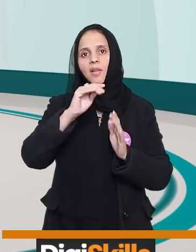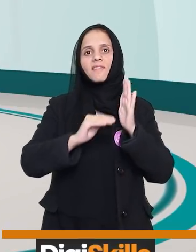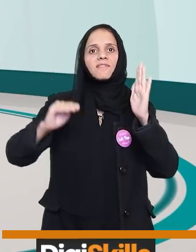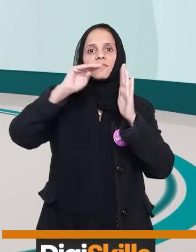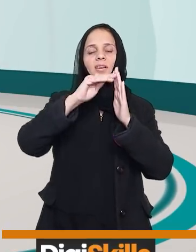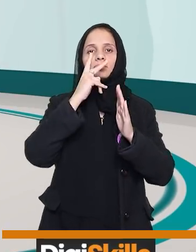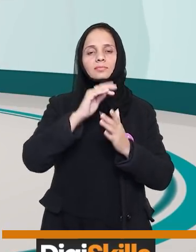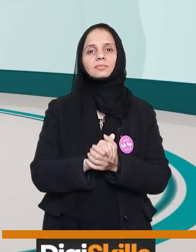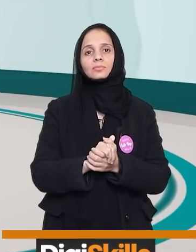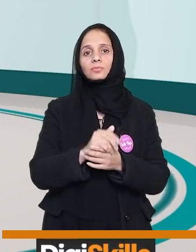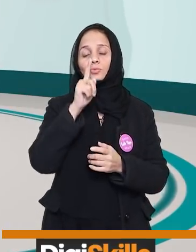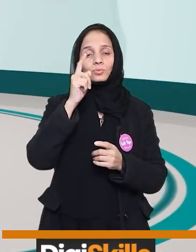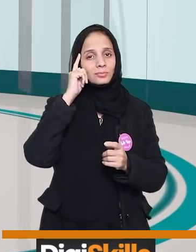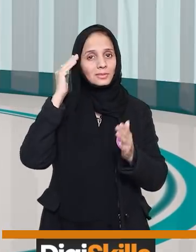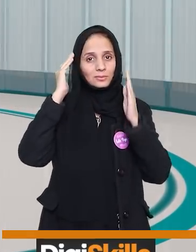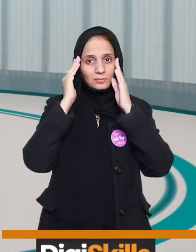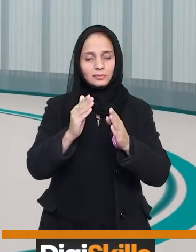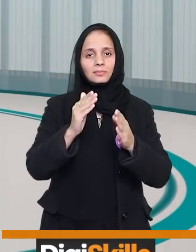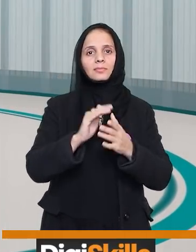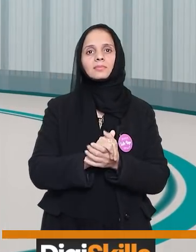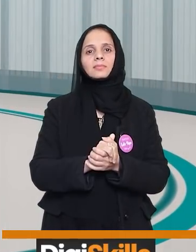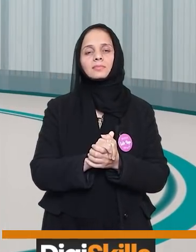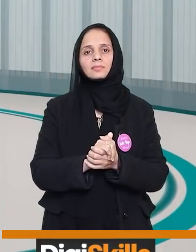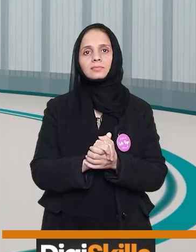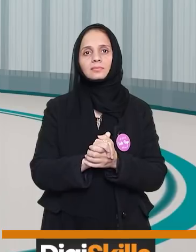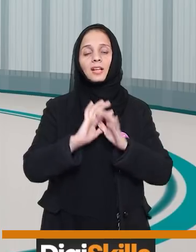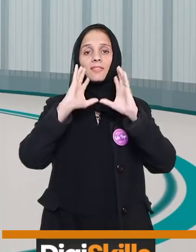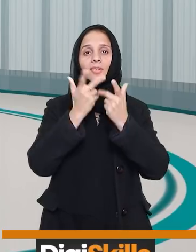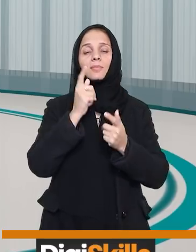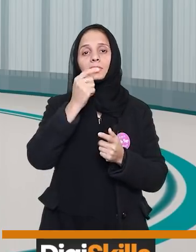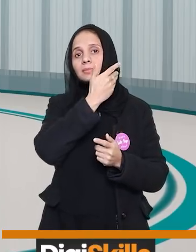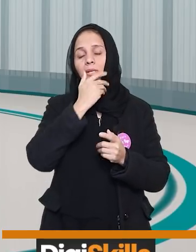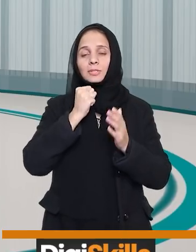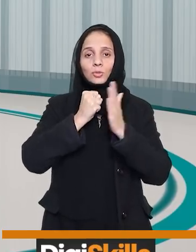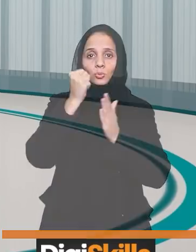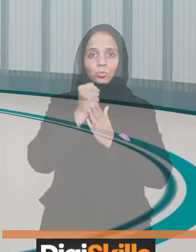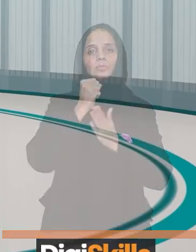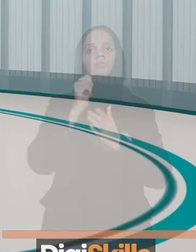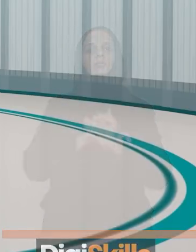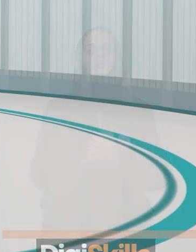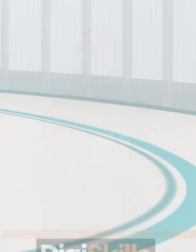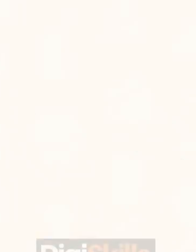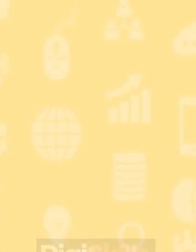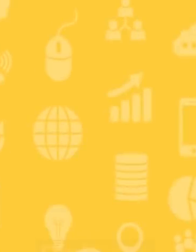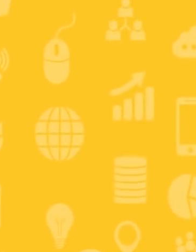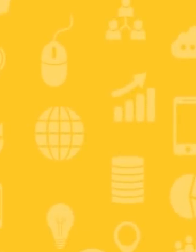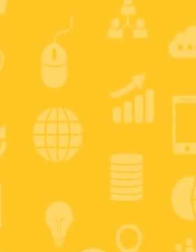بیکم سکسیزفل. سو پلیز ڈو فوکس آن دا گولز اینڈ امپروونگ یور اسکلس.